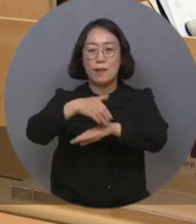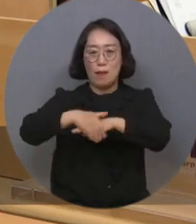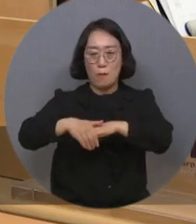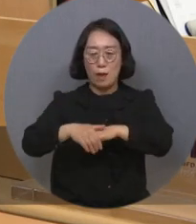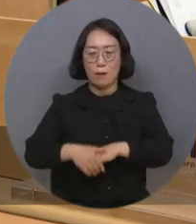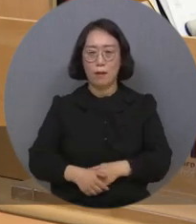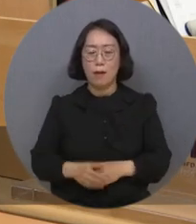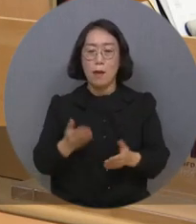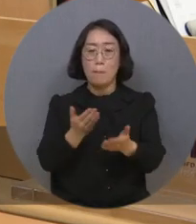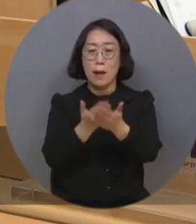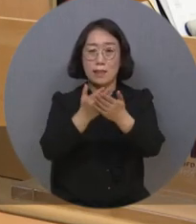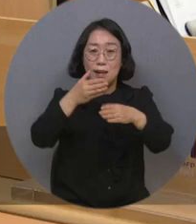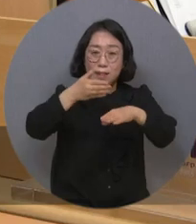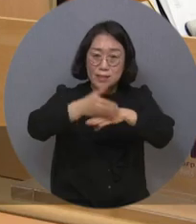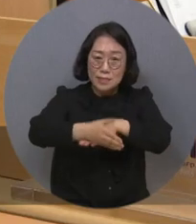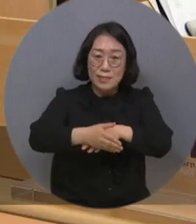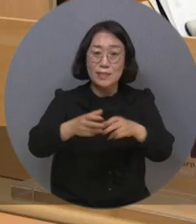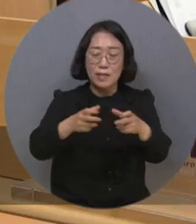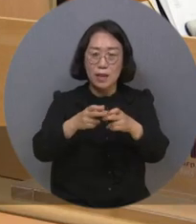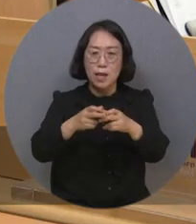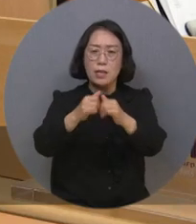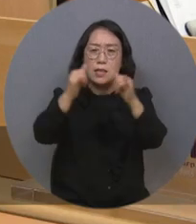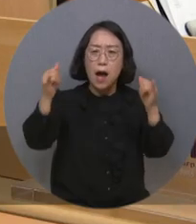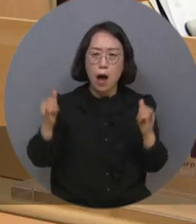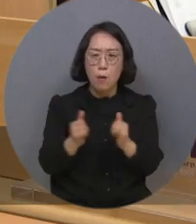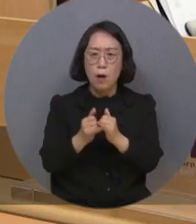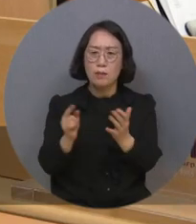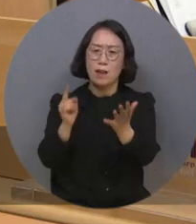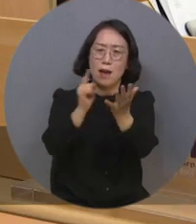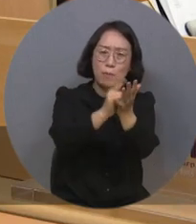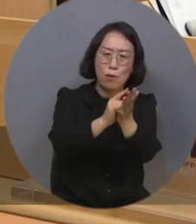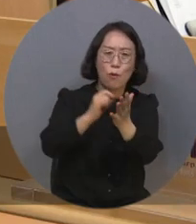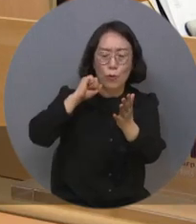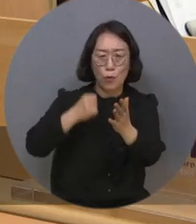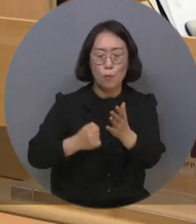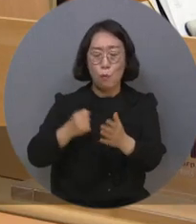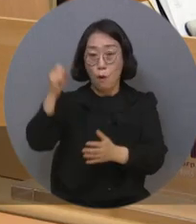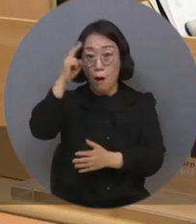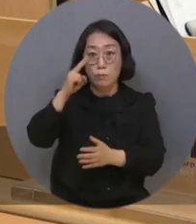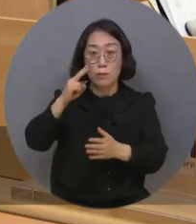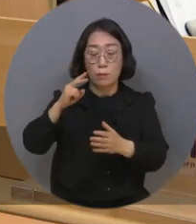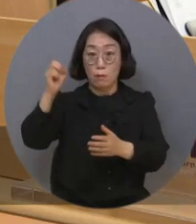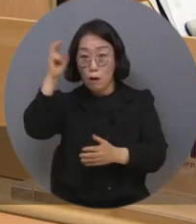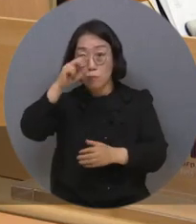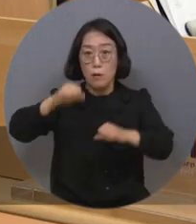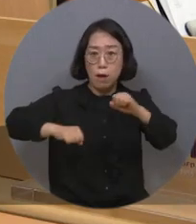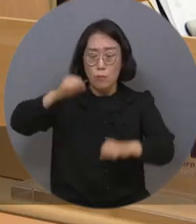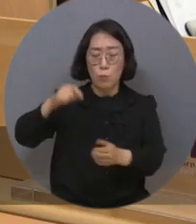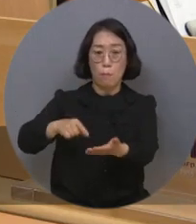발달장애인은 사회성이 낮고 도전적인 행동들이나 돌발적인 행동들을 많이 해서